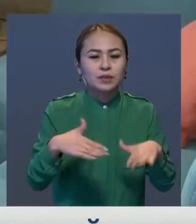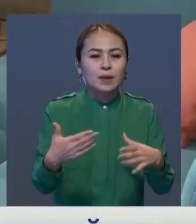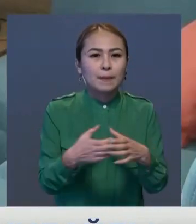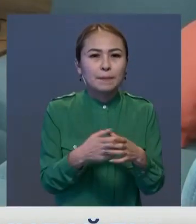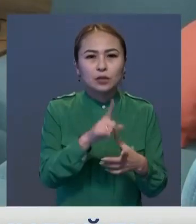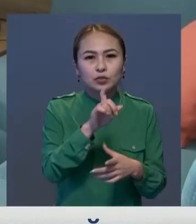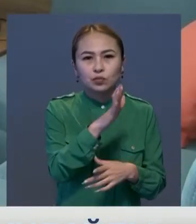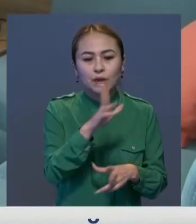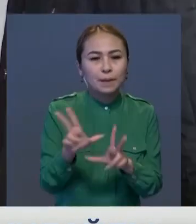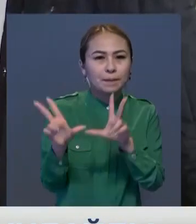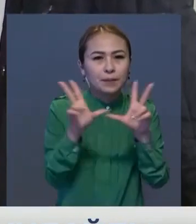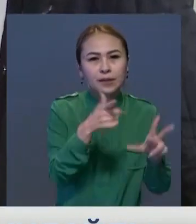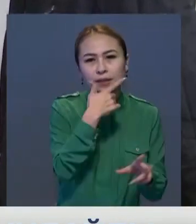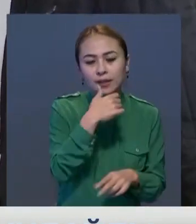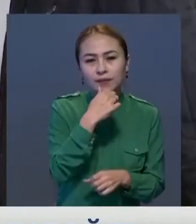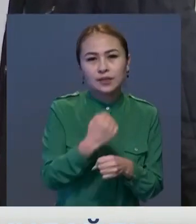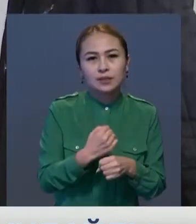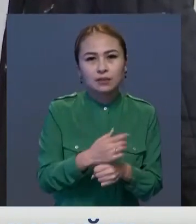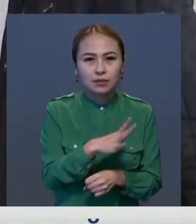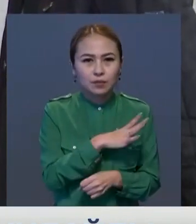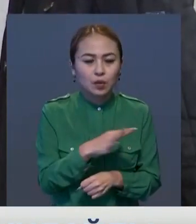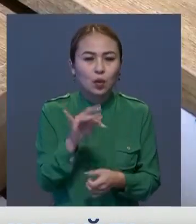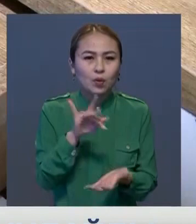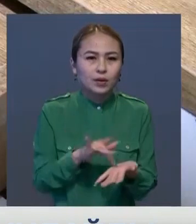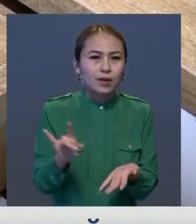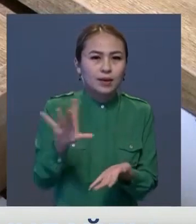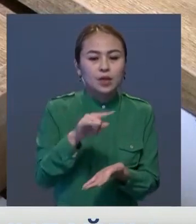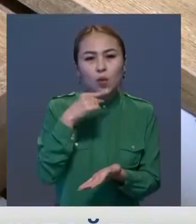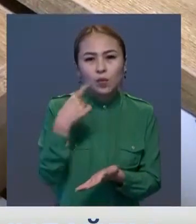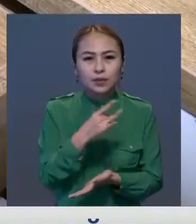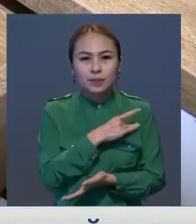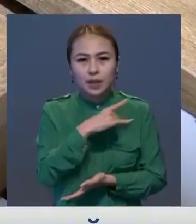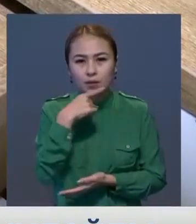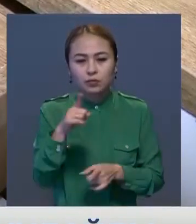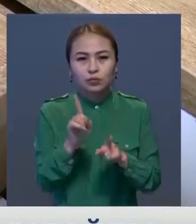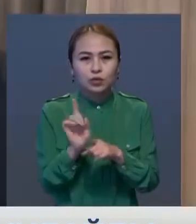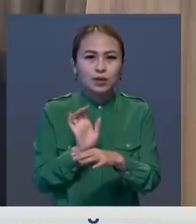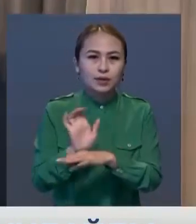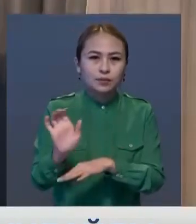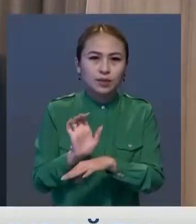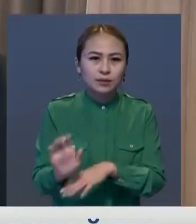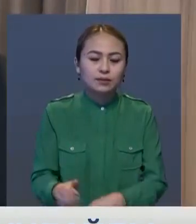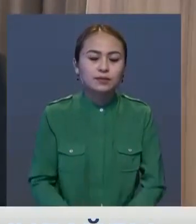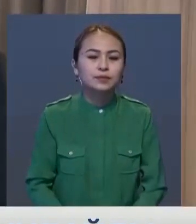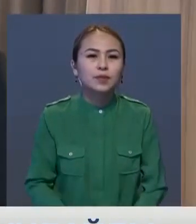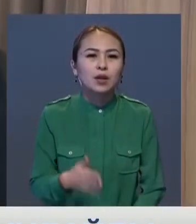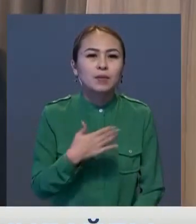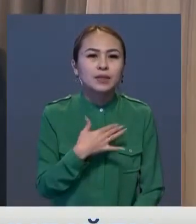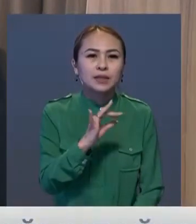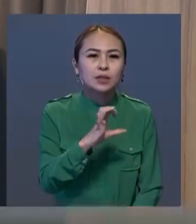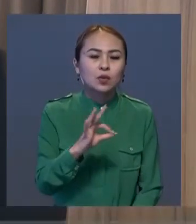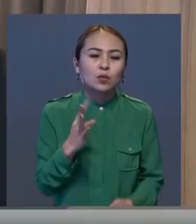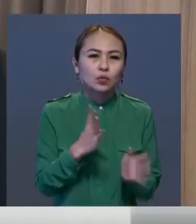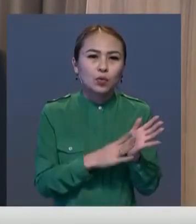100 мың дана сәнді жиһаз жеткізген. Фабрика өнімдері сондай-ақ Орталық Азия елдеріне, Ресей мен Беларусь мемлекетіне де экспортталады. Біз ISO 9001